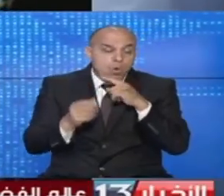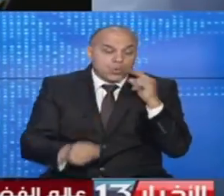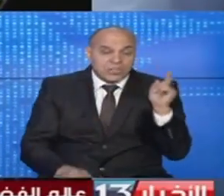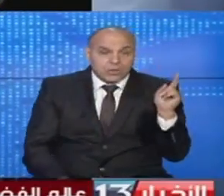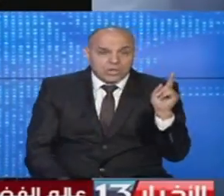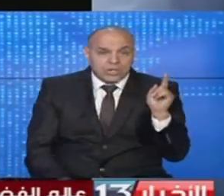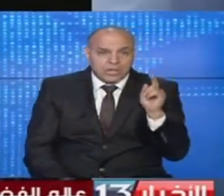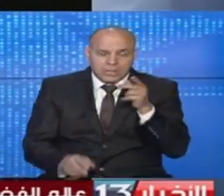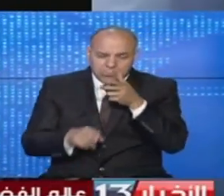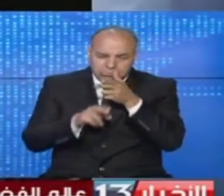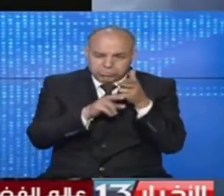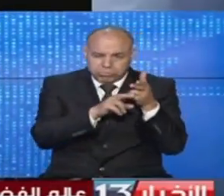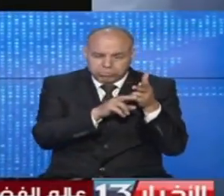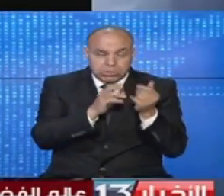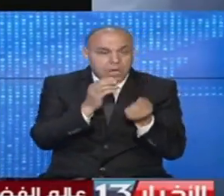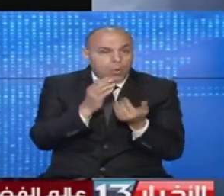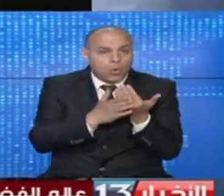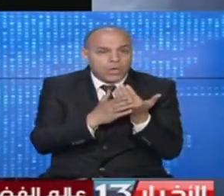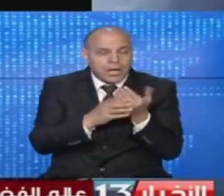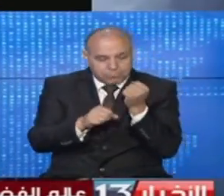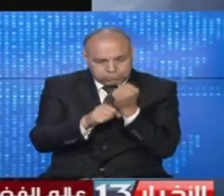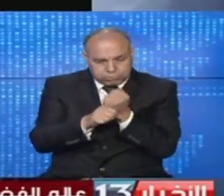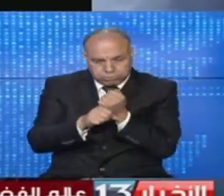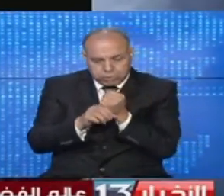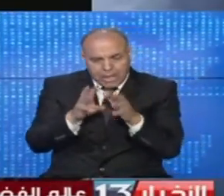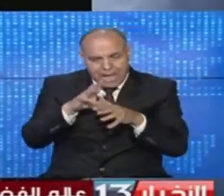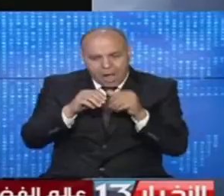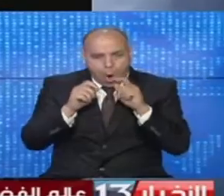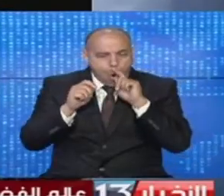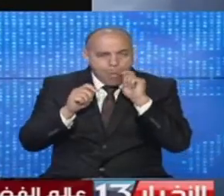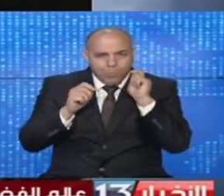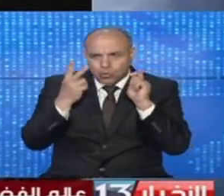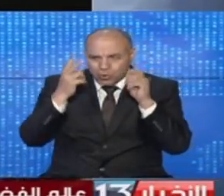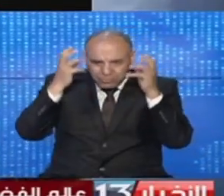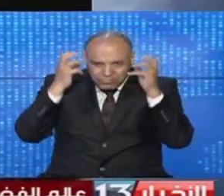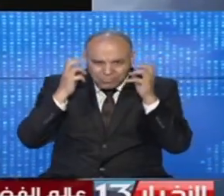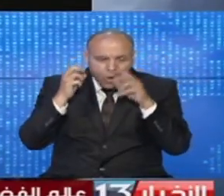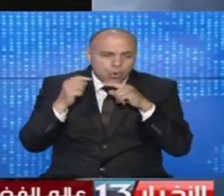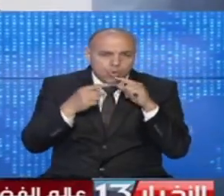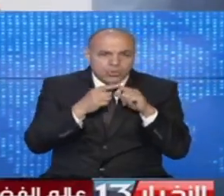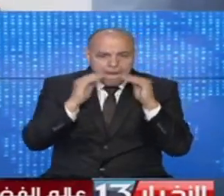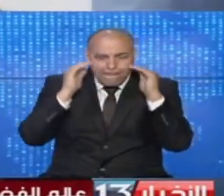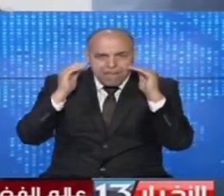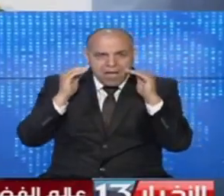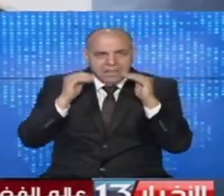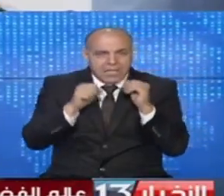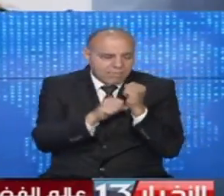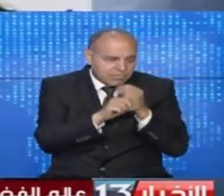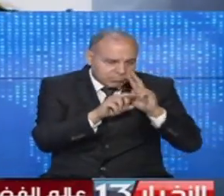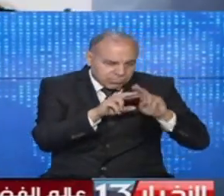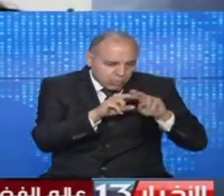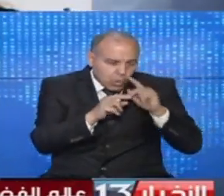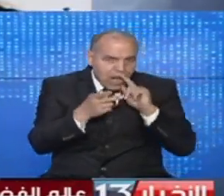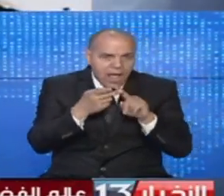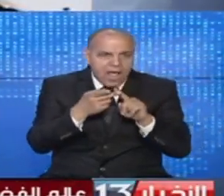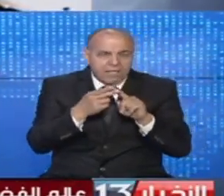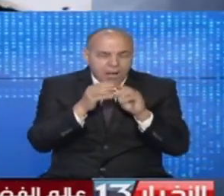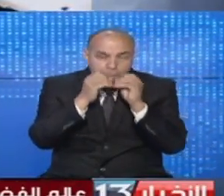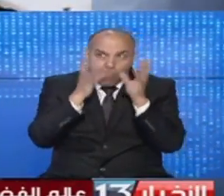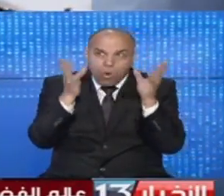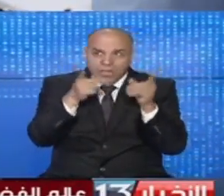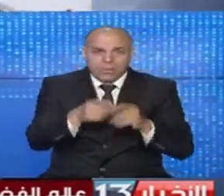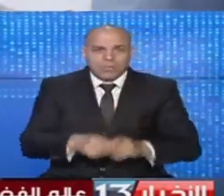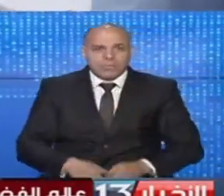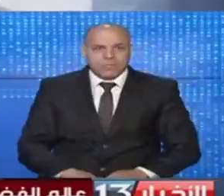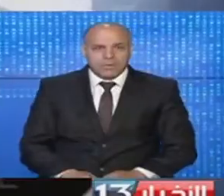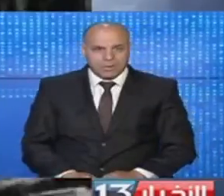الروسية بالبث الحي لعملية خروج رائدي الفضاء الروسيين من المحطة وعملهما في الفضاء المكشوف.